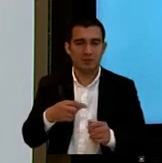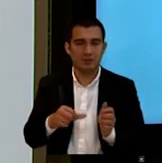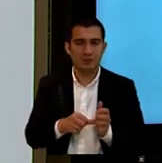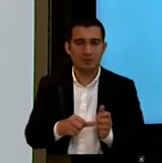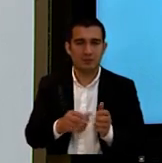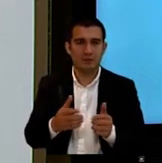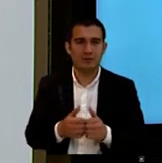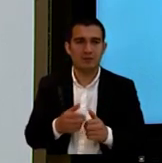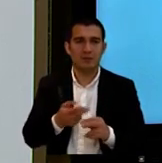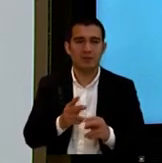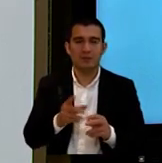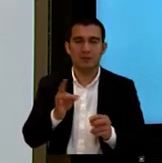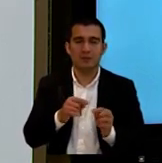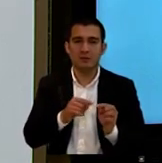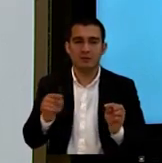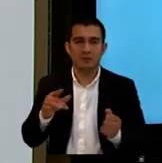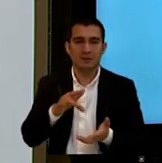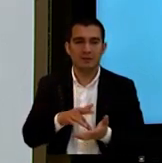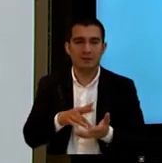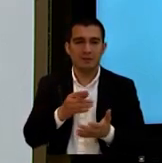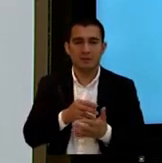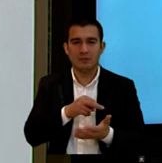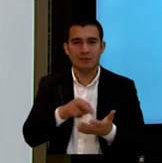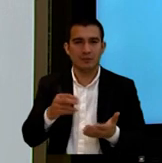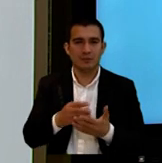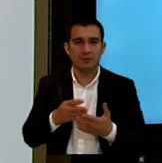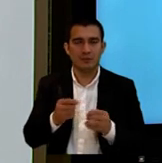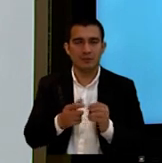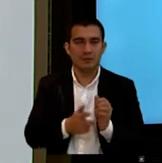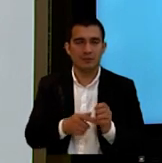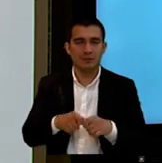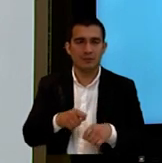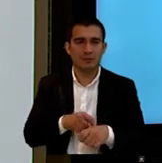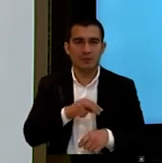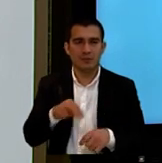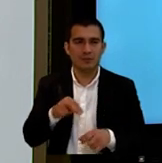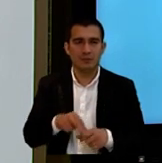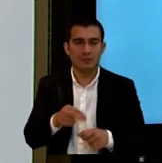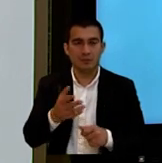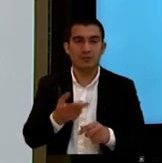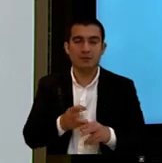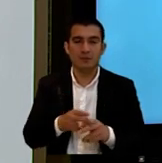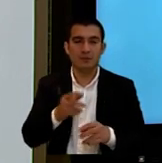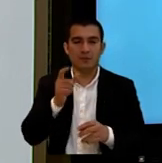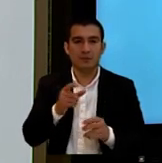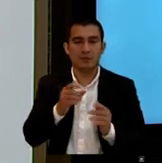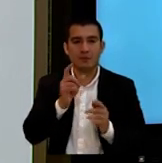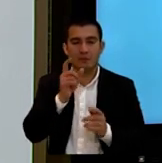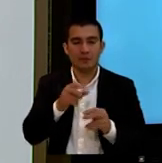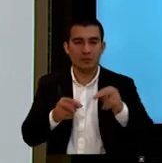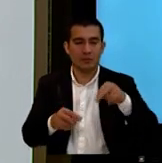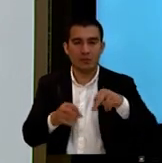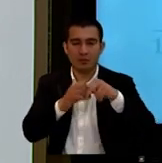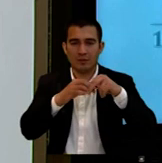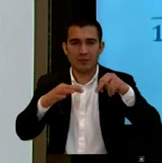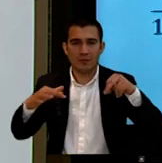Odam markazdagi ustundan 17 metr uzoqlikda turibdi. Odamning soyasi noma'lum bo'lganligi uchun x deb belgilab